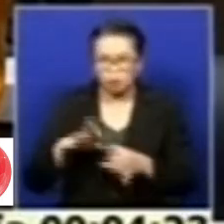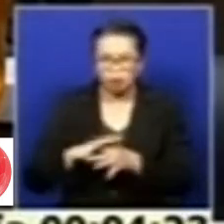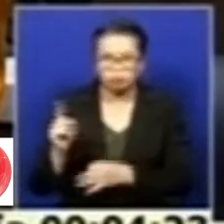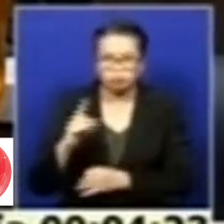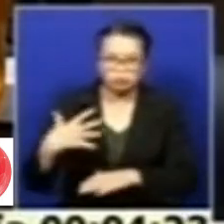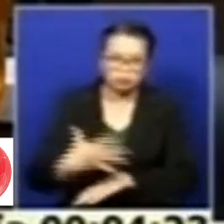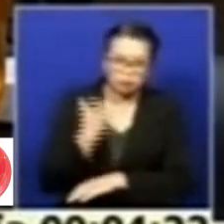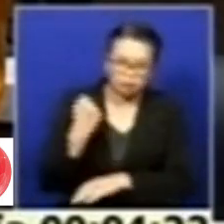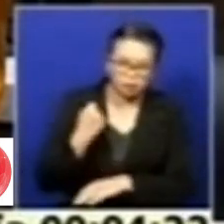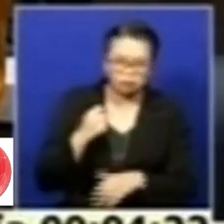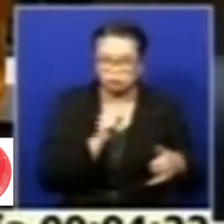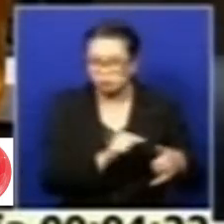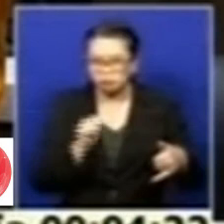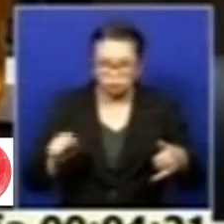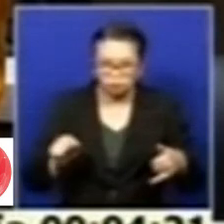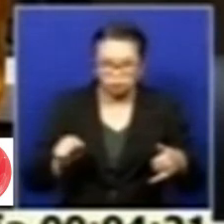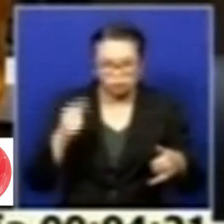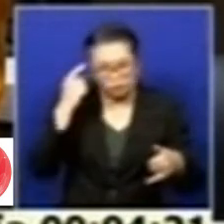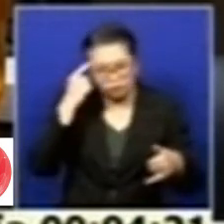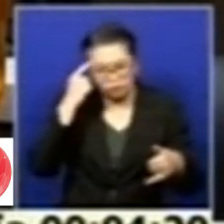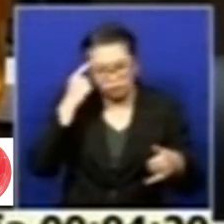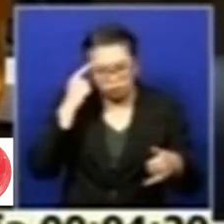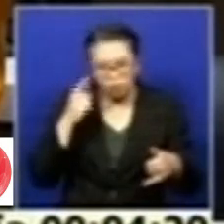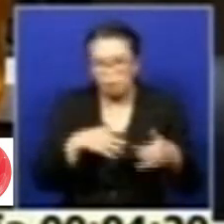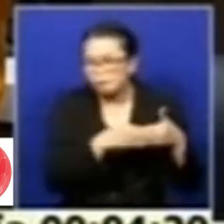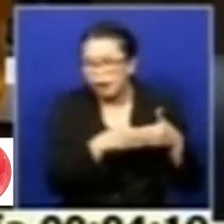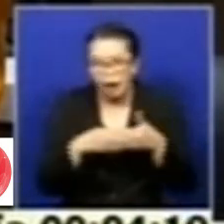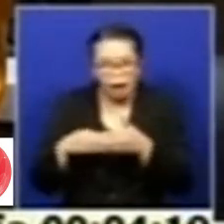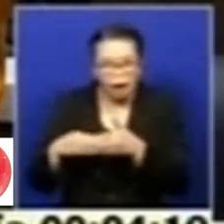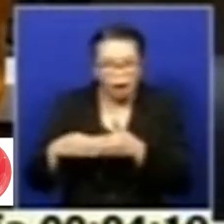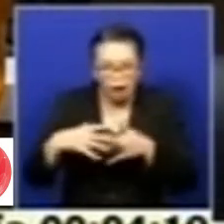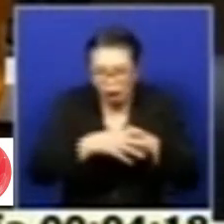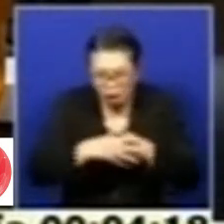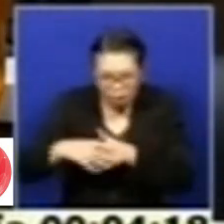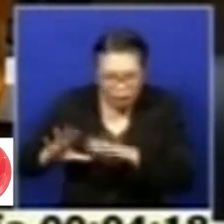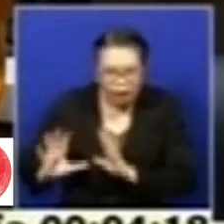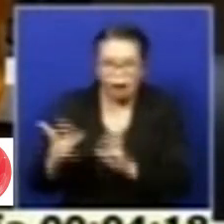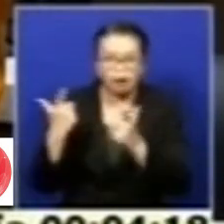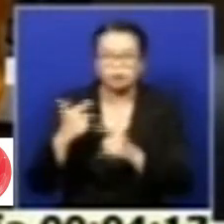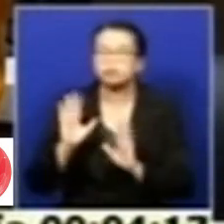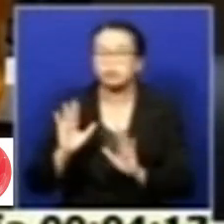มูลเหตุจูงใจที่ผมพูดไปข้างต้นกับการอุ้มหายคุณวันเฉลิมหรือไม่